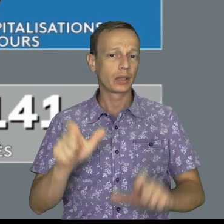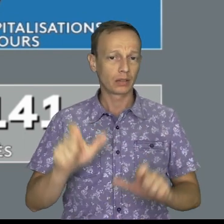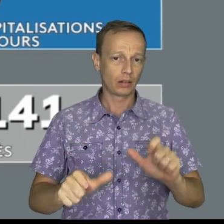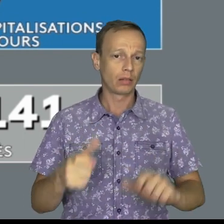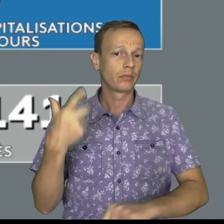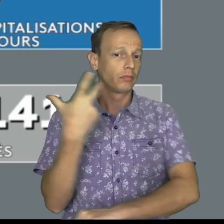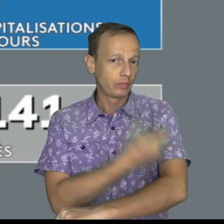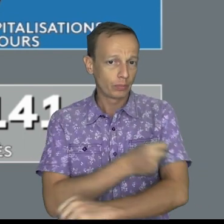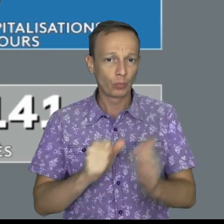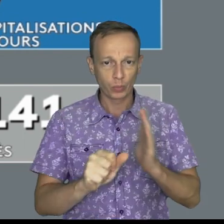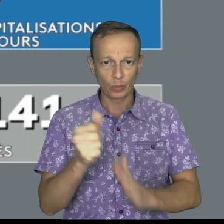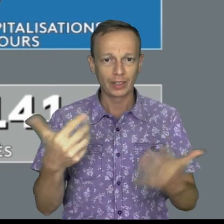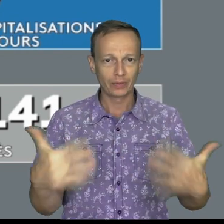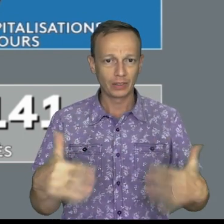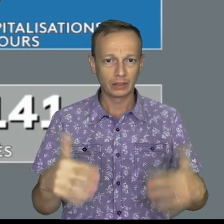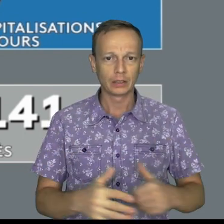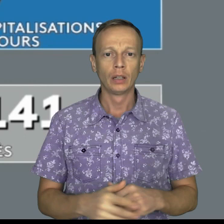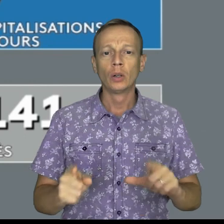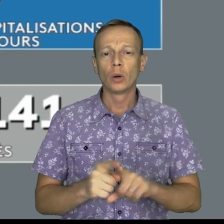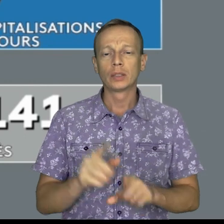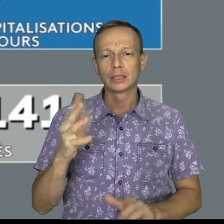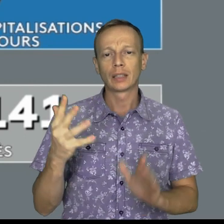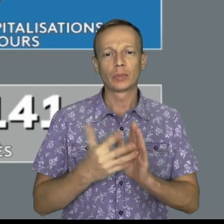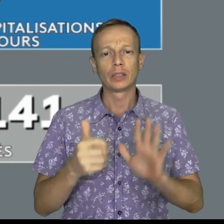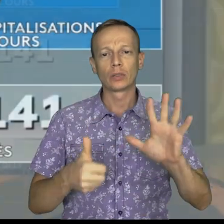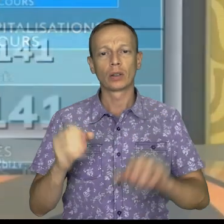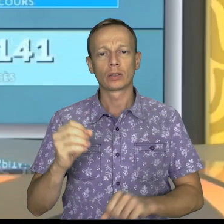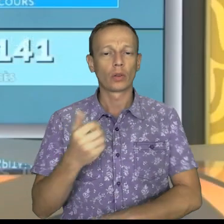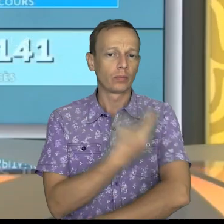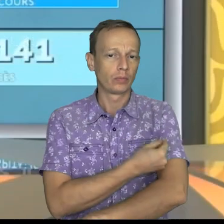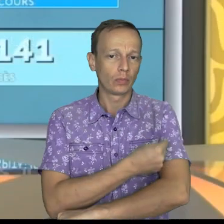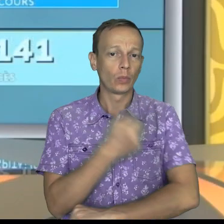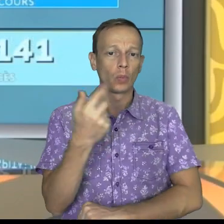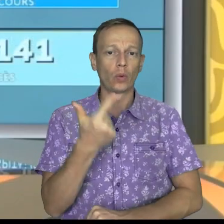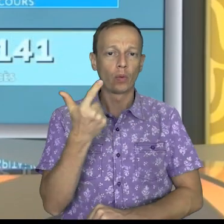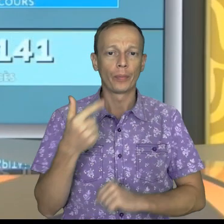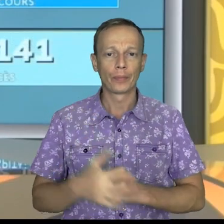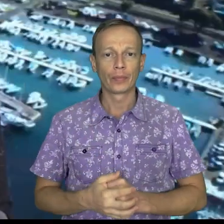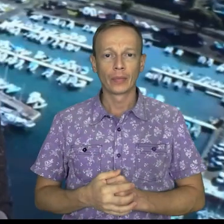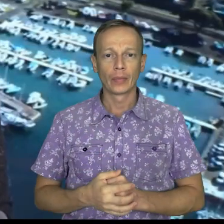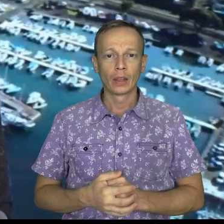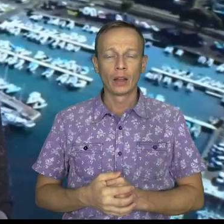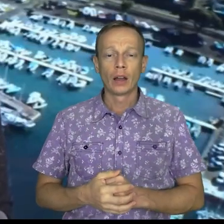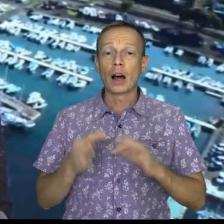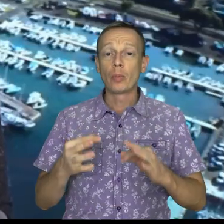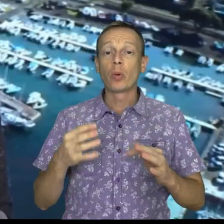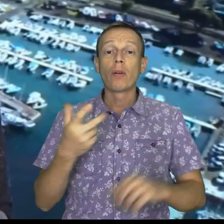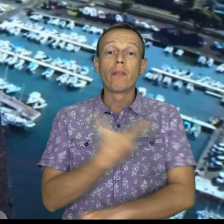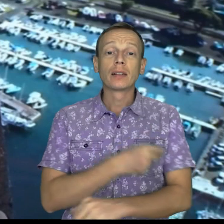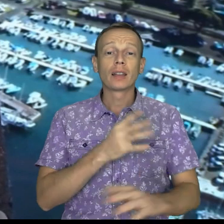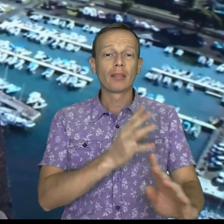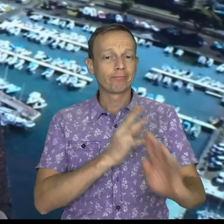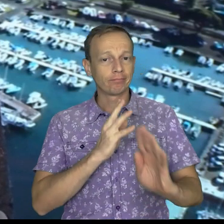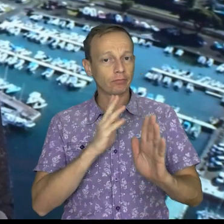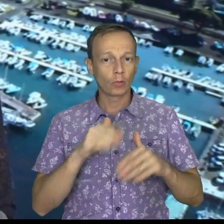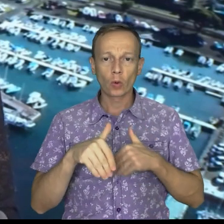9024 personnes ont reçu la première dose de vaccin et 5060 les 2 doses. Et la campagne de